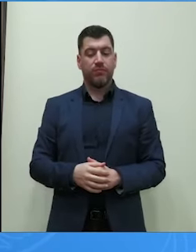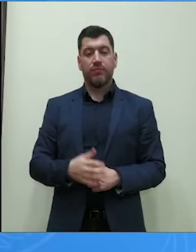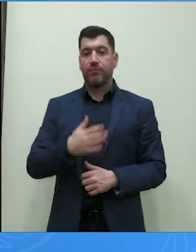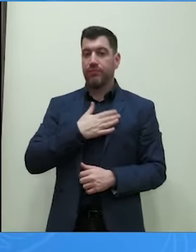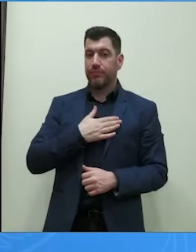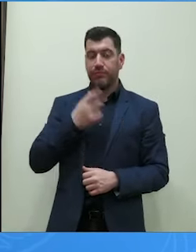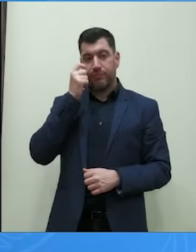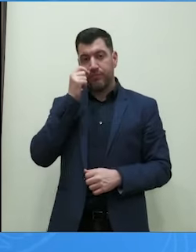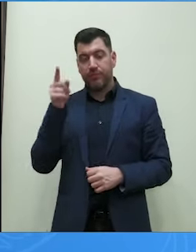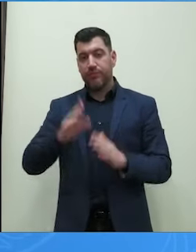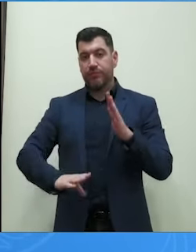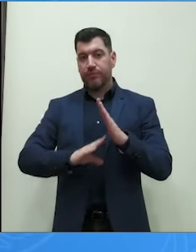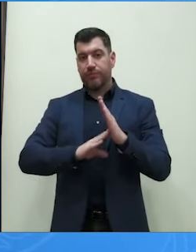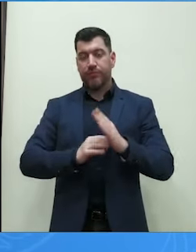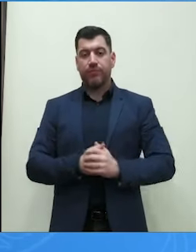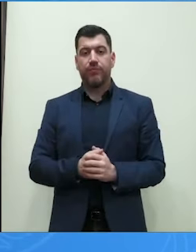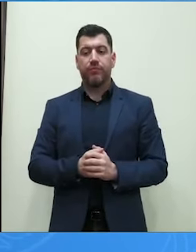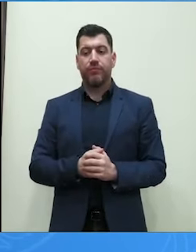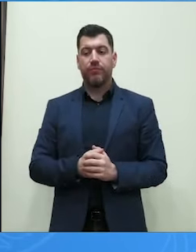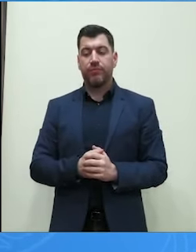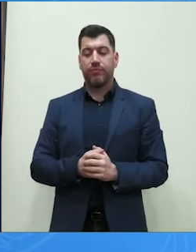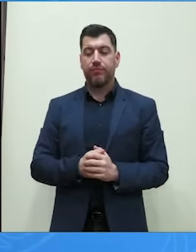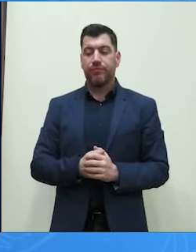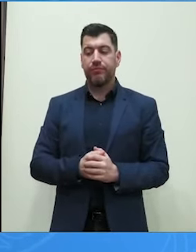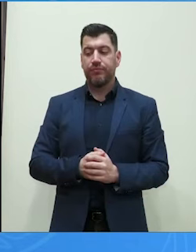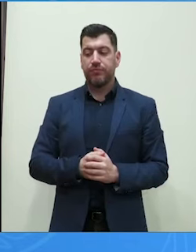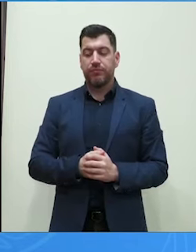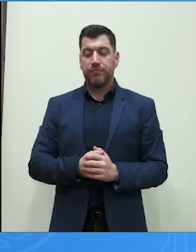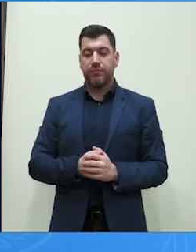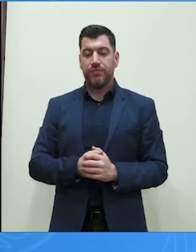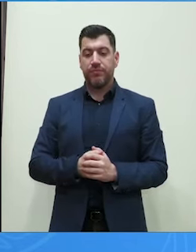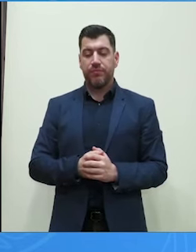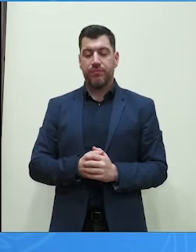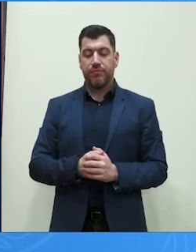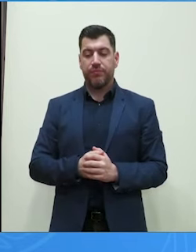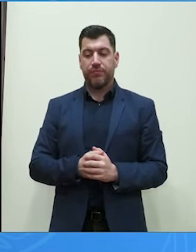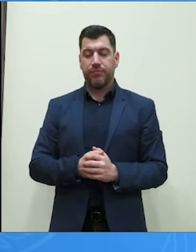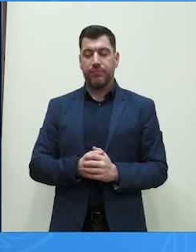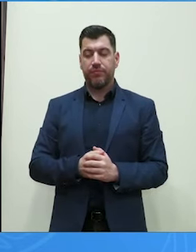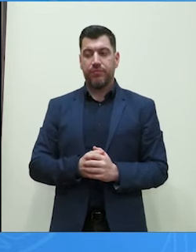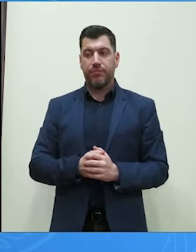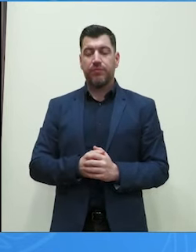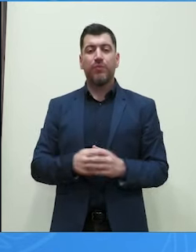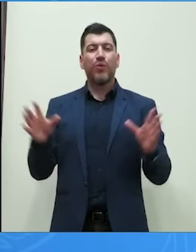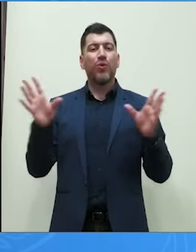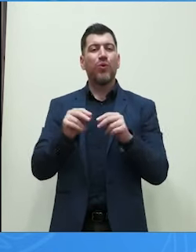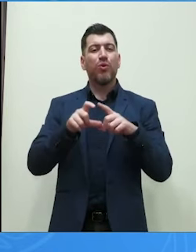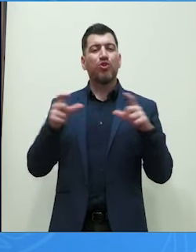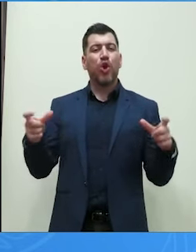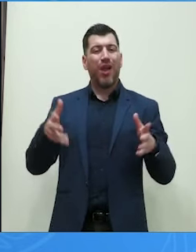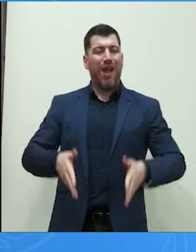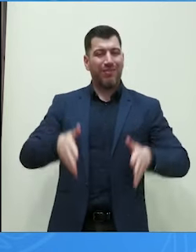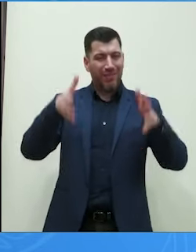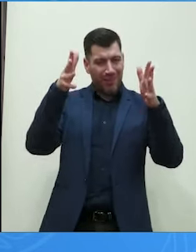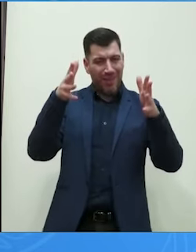Ευχαριστώ, κύριε Πρόεδρε. Τώρα για μας δεν είναι έκπληξη η κατάσταση που υπάρχει σε σχέση με τα σχολικά κτίρια και